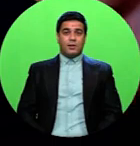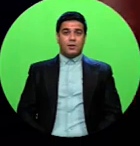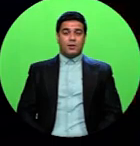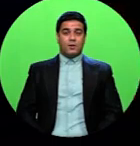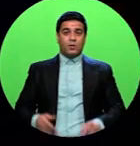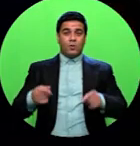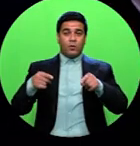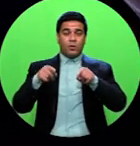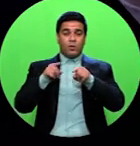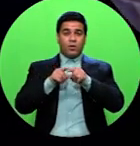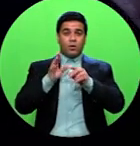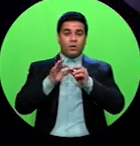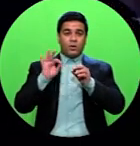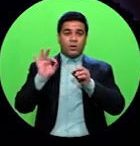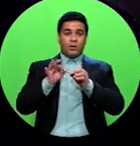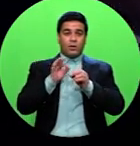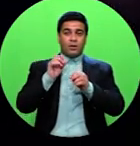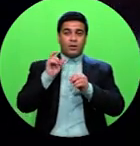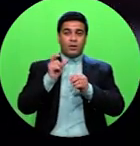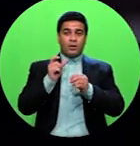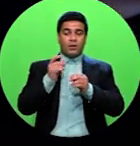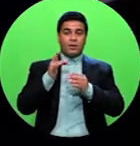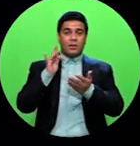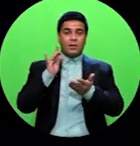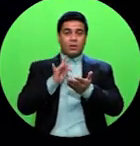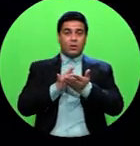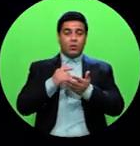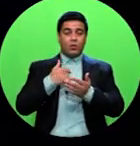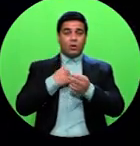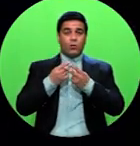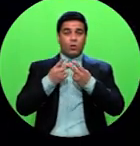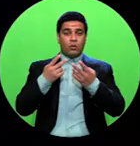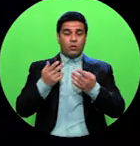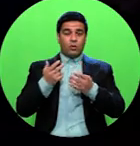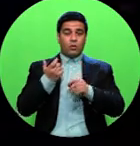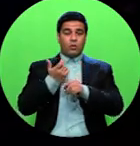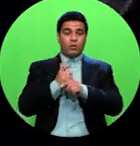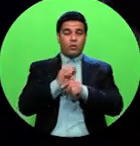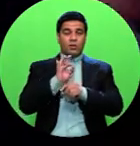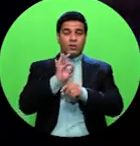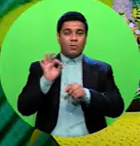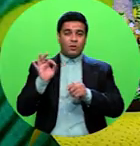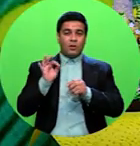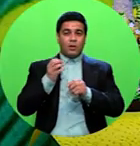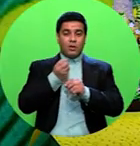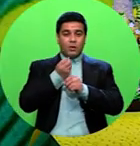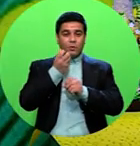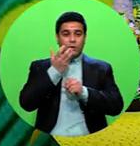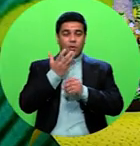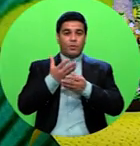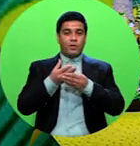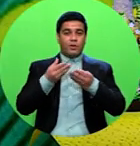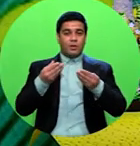вот так вот стягиваем нить к центру. У нас получается вот такой замечательный весенний цветок, похожий